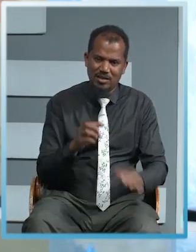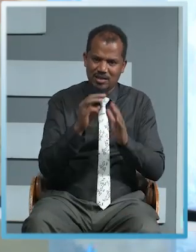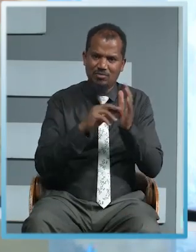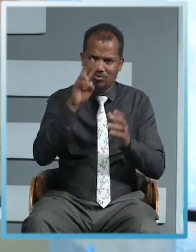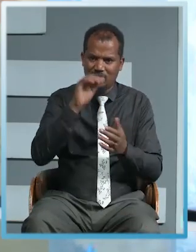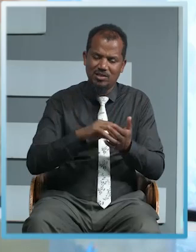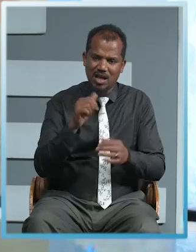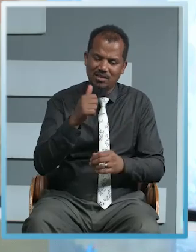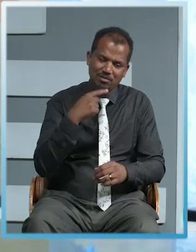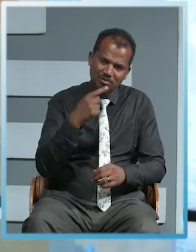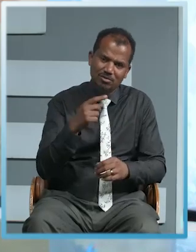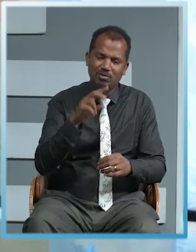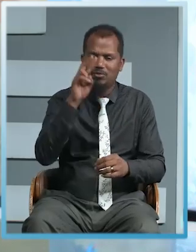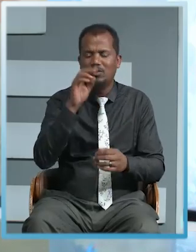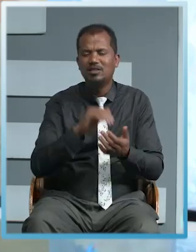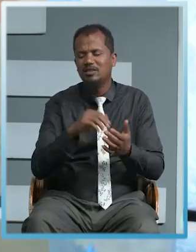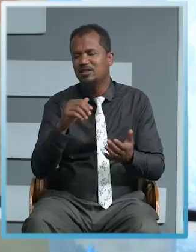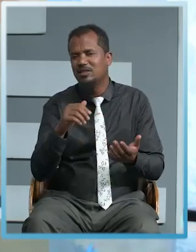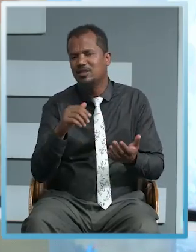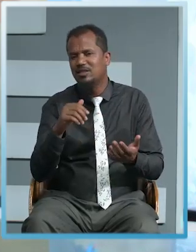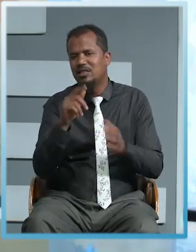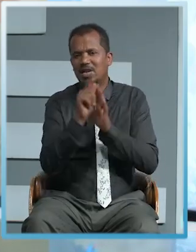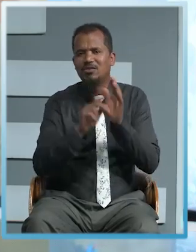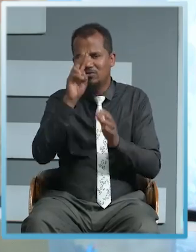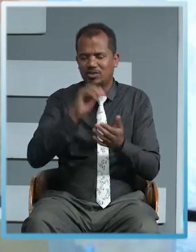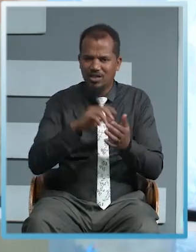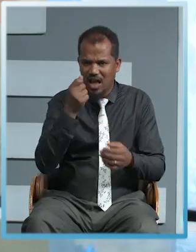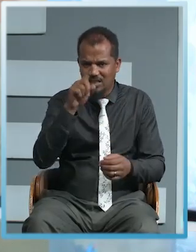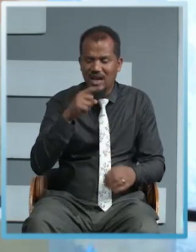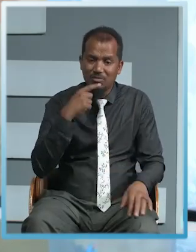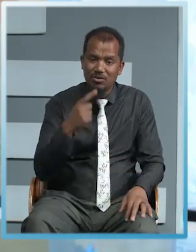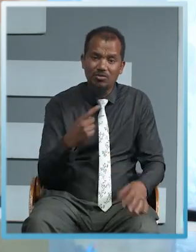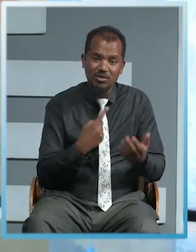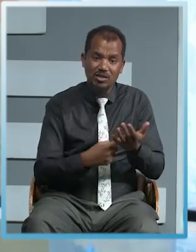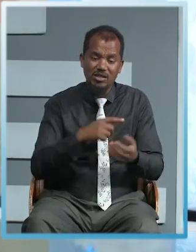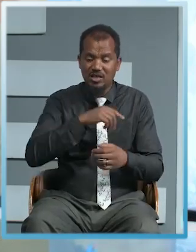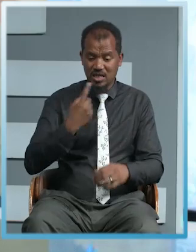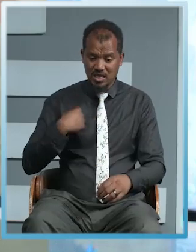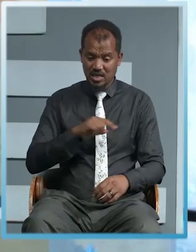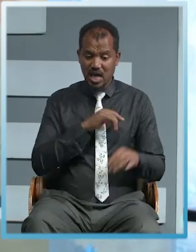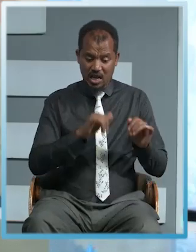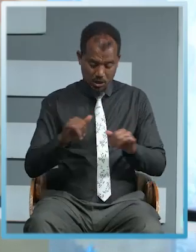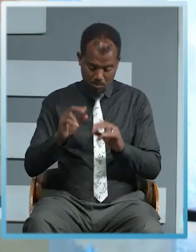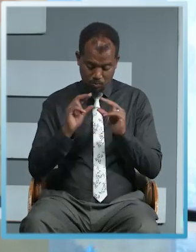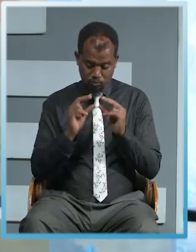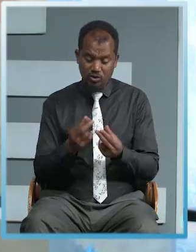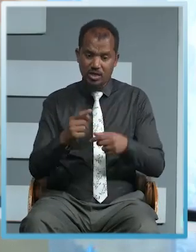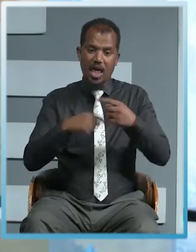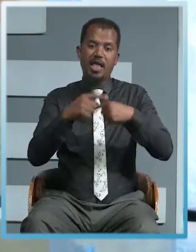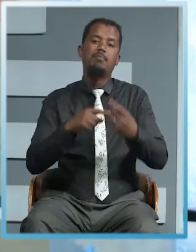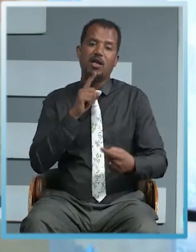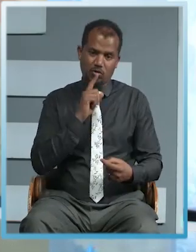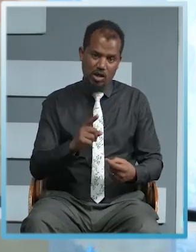ከጥቅምት 2010 ብትዩ ጥር 2010 ብትዩ ናሴ 2011 ብትዩ እነዚህ እኛ እንደ ቡድን ይሄንባቸው